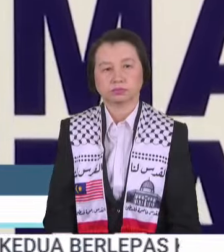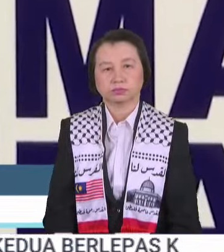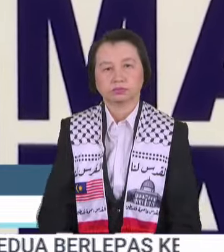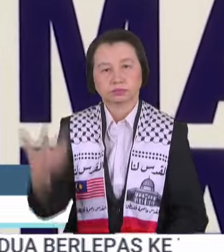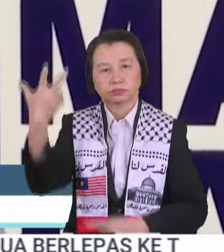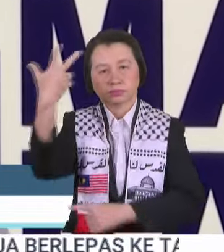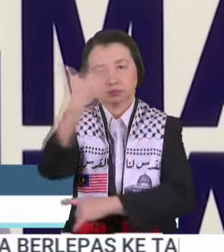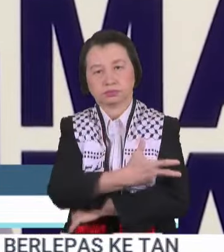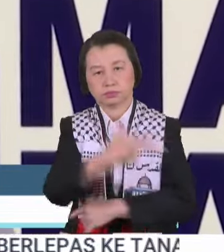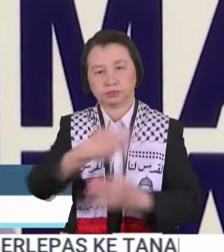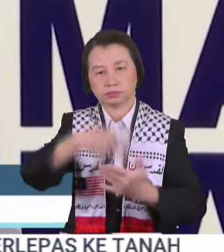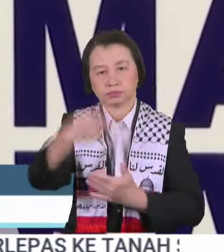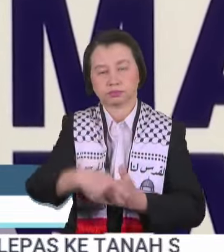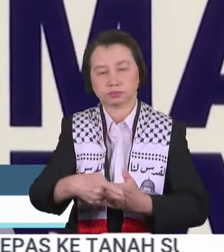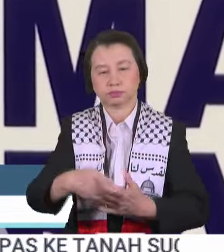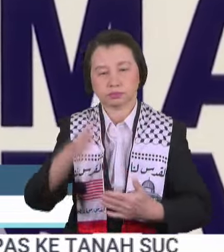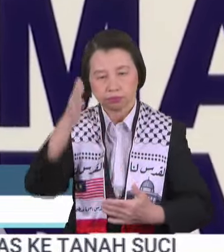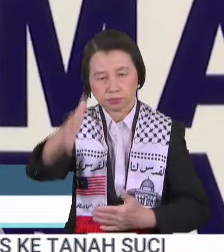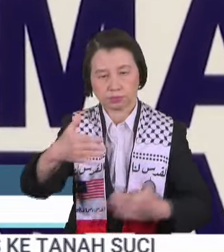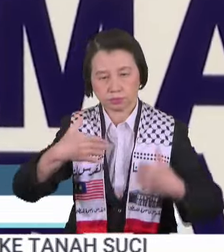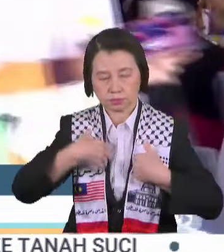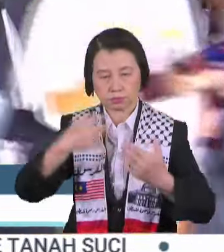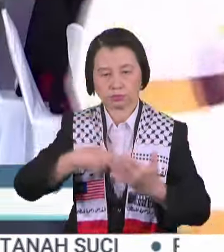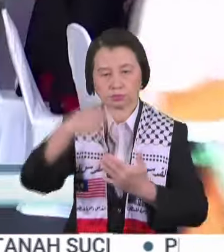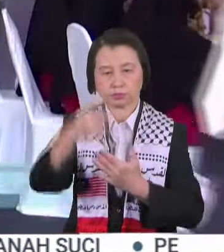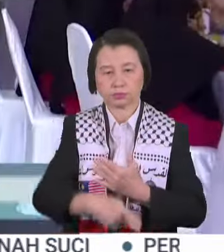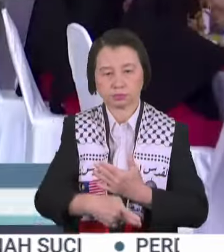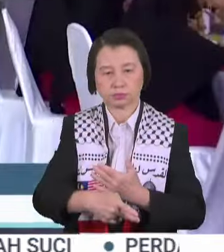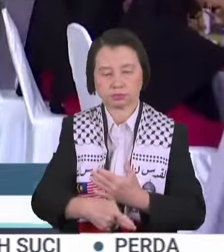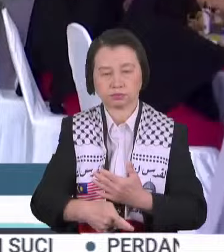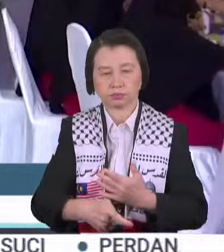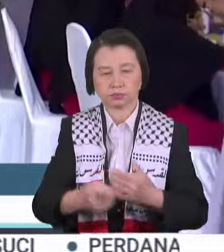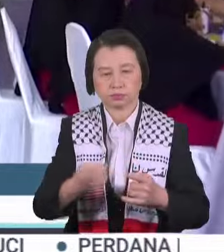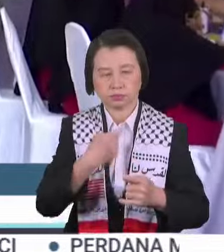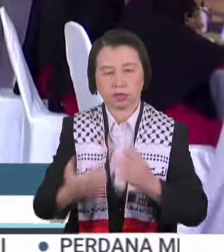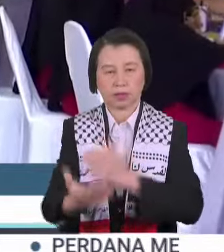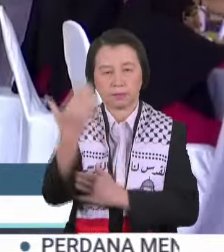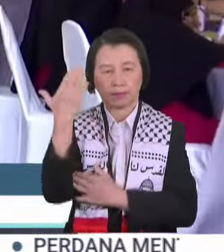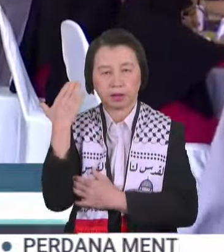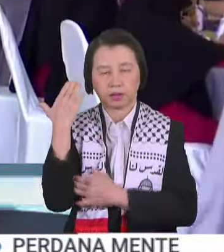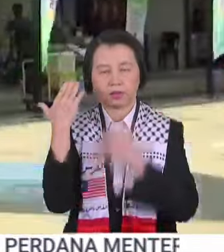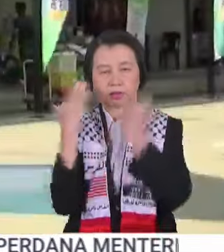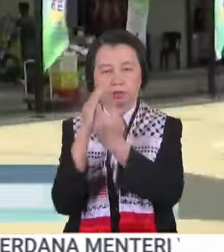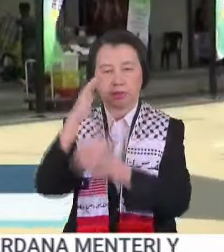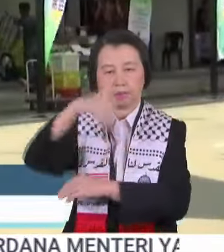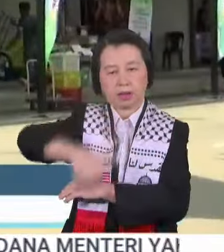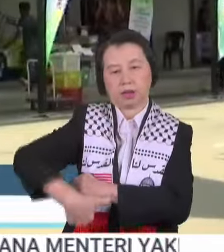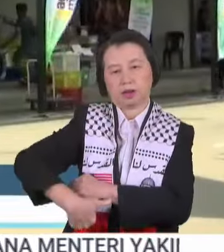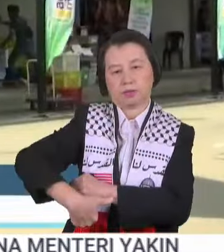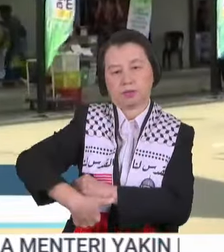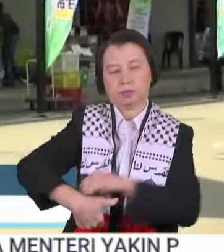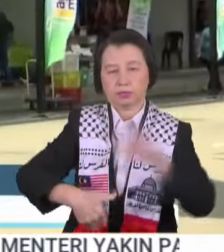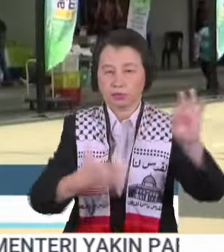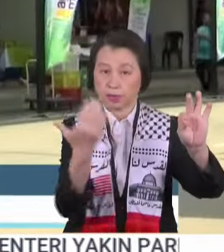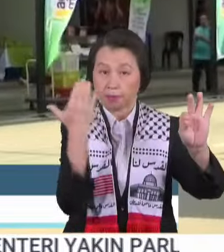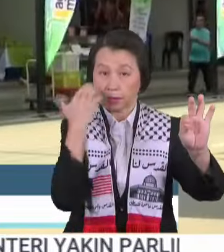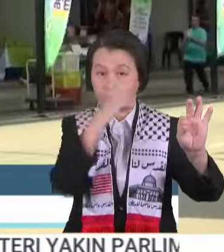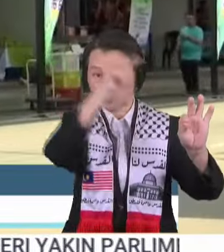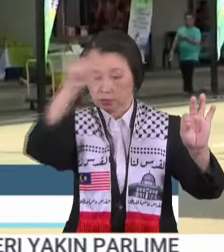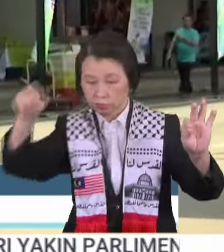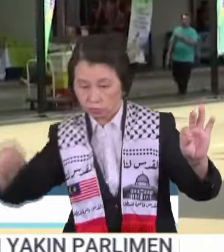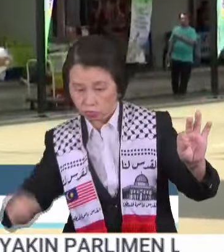3 hari program ini berlangsung, dia akan ada program yang akan berjalan dari pagi sehingga ke malam. Daripada 9 pagi